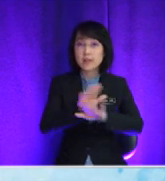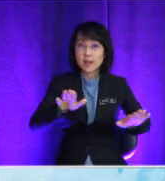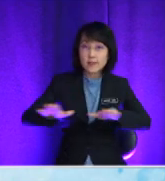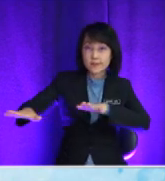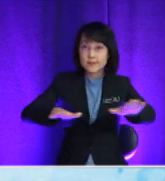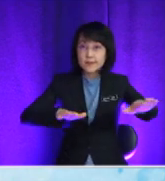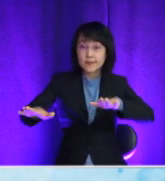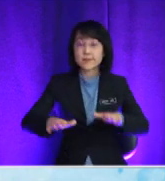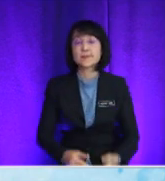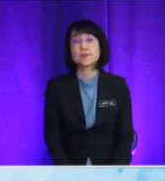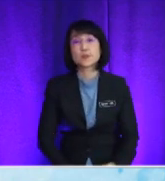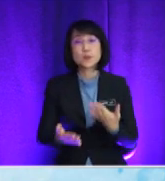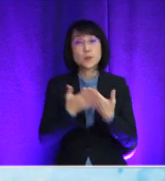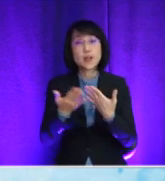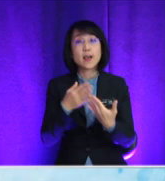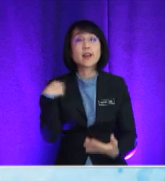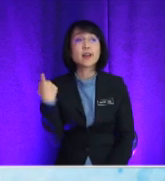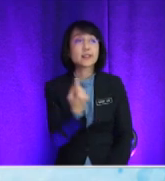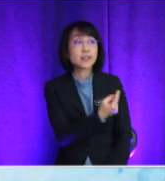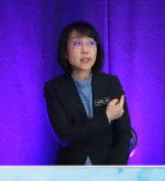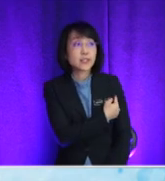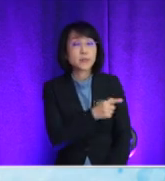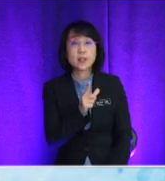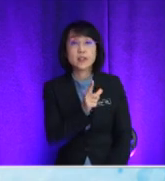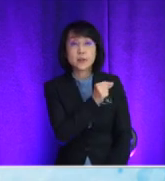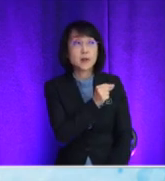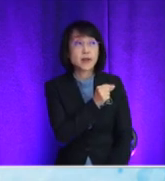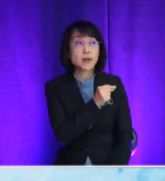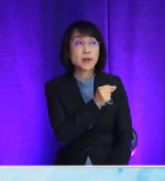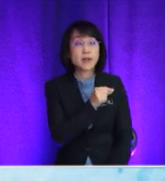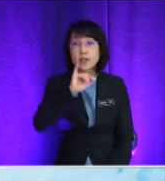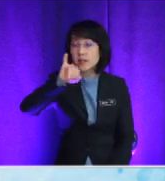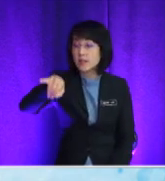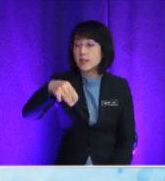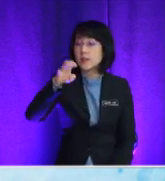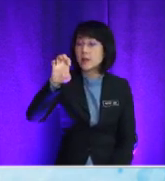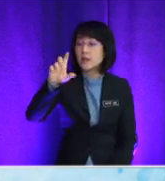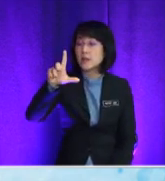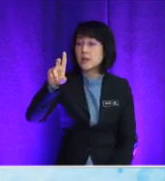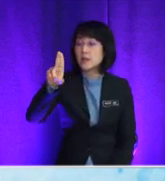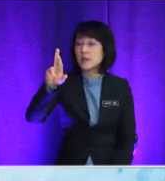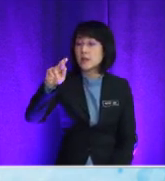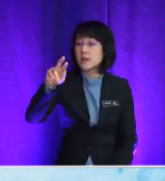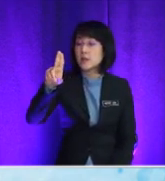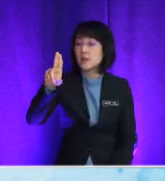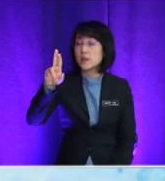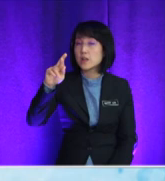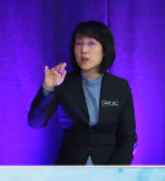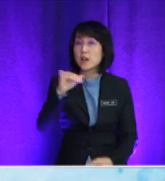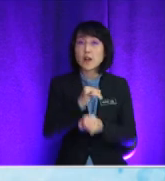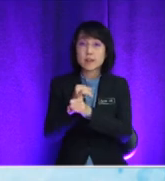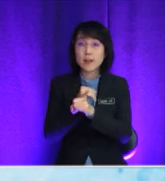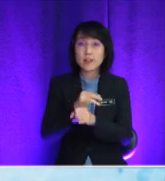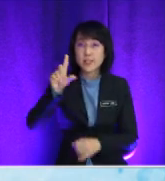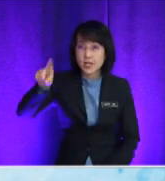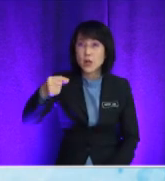memudahkan kita Dan bila kita tidak semak jeluju hati-hati ini jarum tajam jadi kena hati-hati